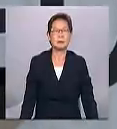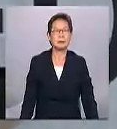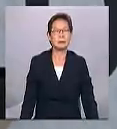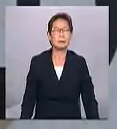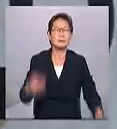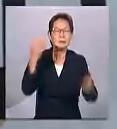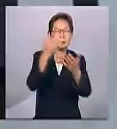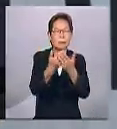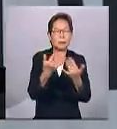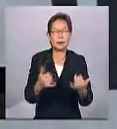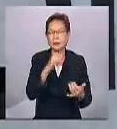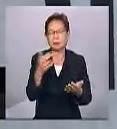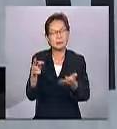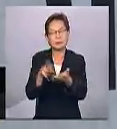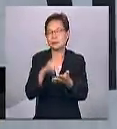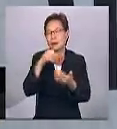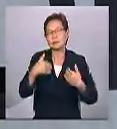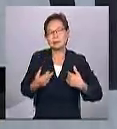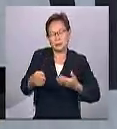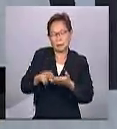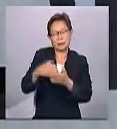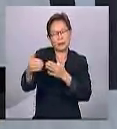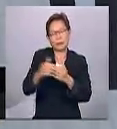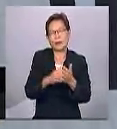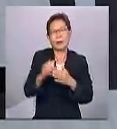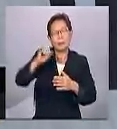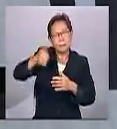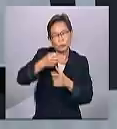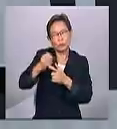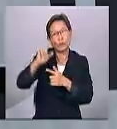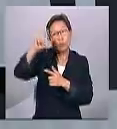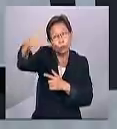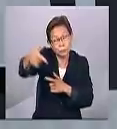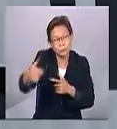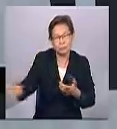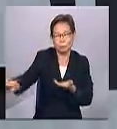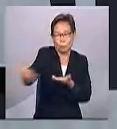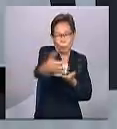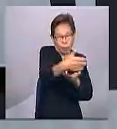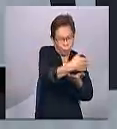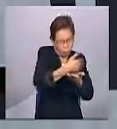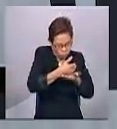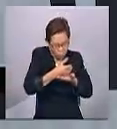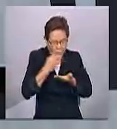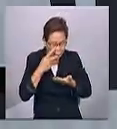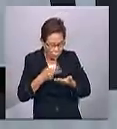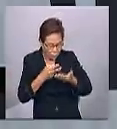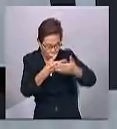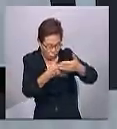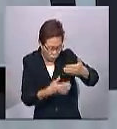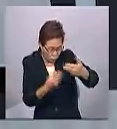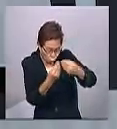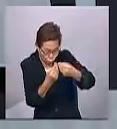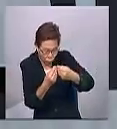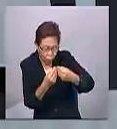Setakat ini kita tak ada data lagi, tapi kita akan kumpul mungkin besok ataupun lusa dan lihat berapa ramai yang akan dikuarantinkan.